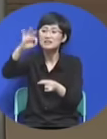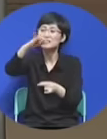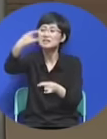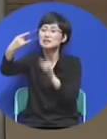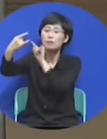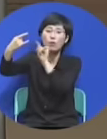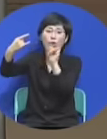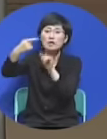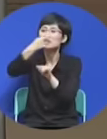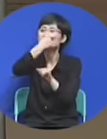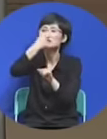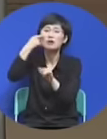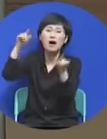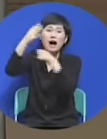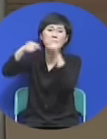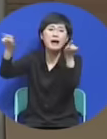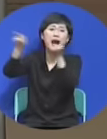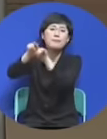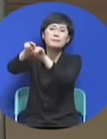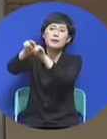그걸 구해라.